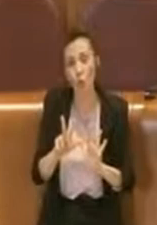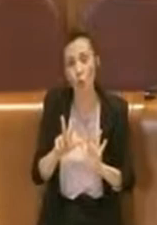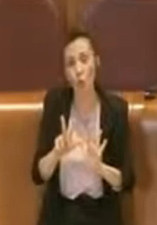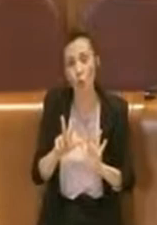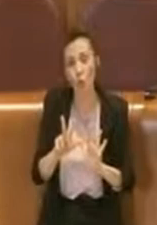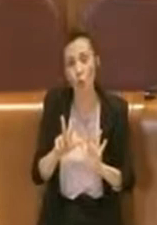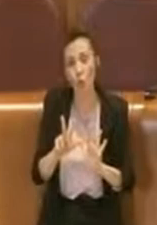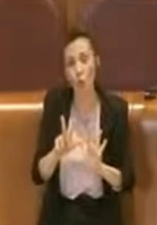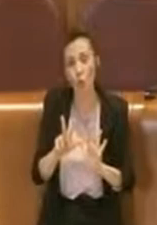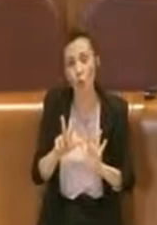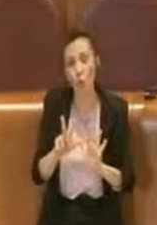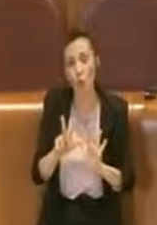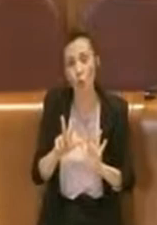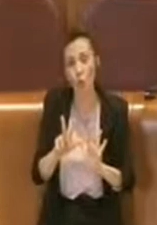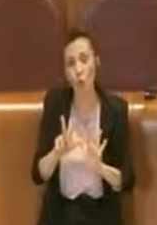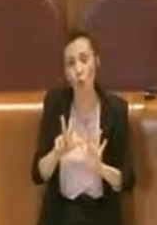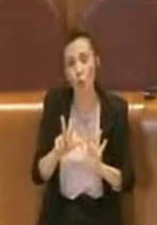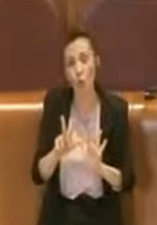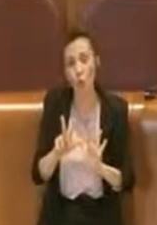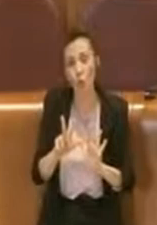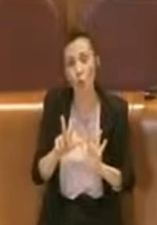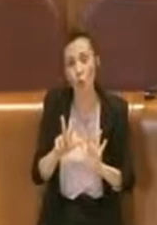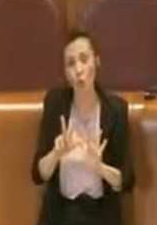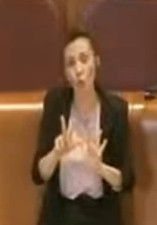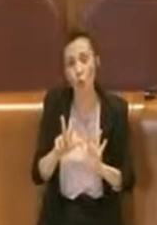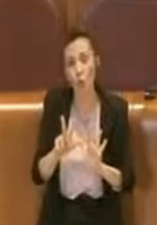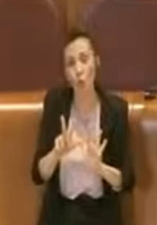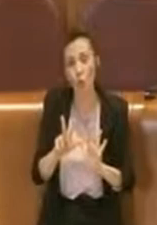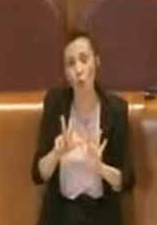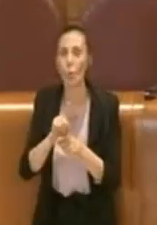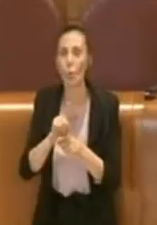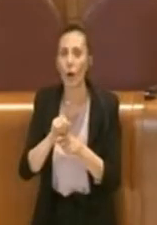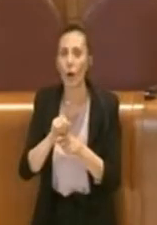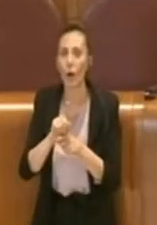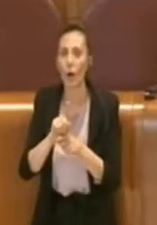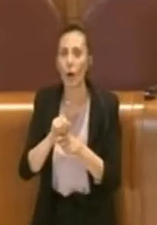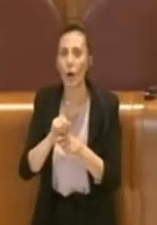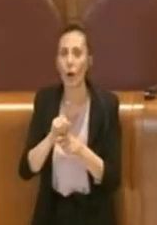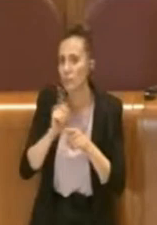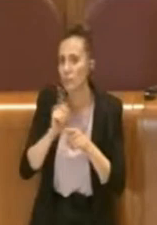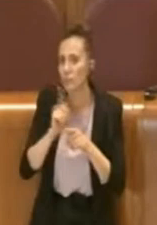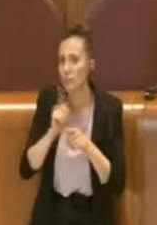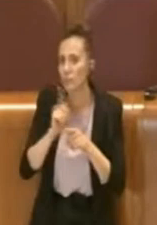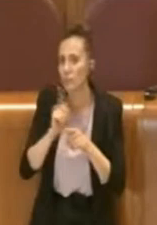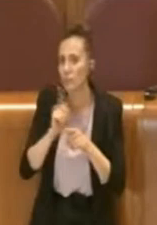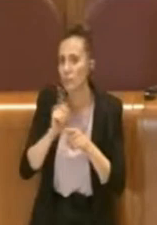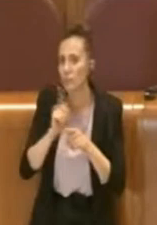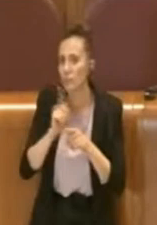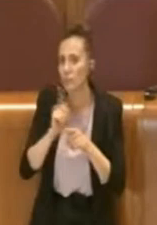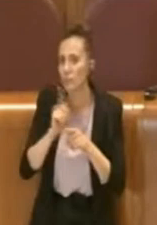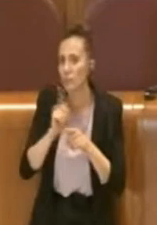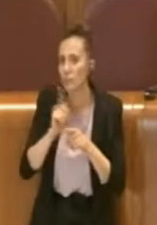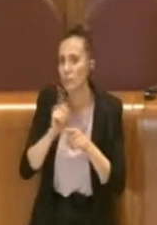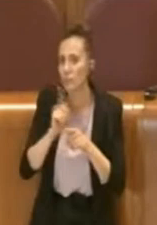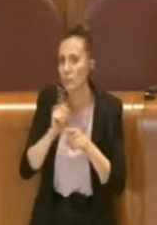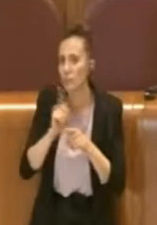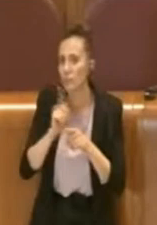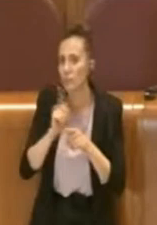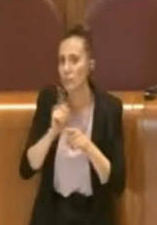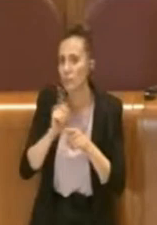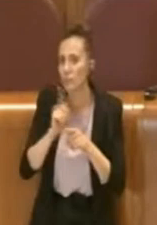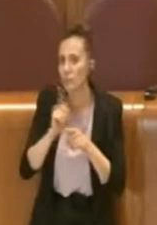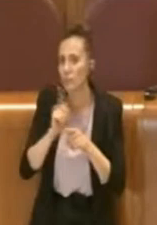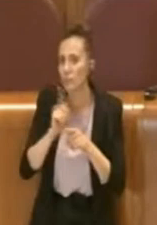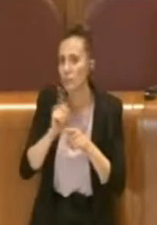turismo influiscono pesantemente sul PIL nazionale e sul benessere anche di altre persone che